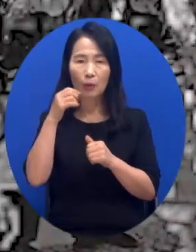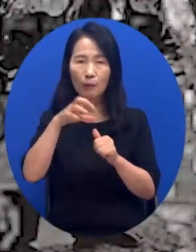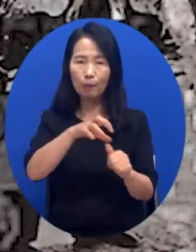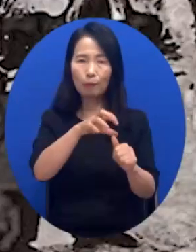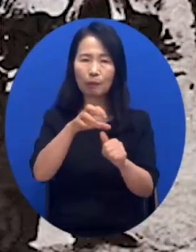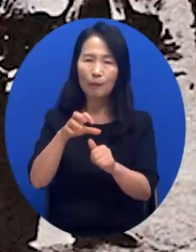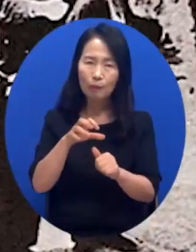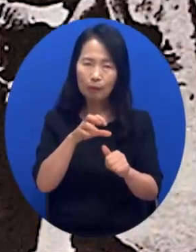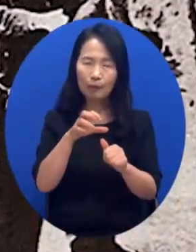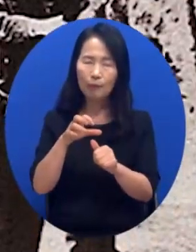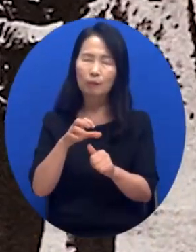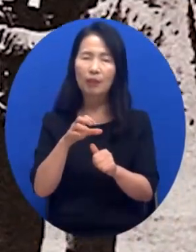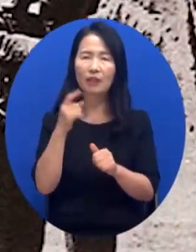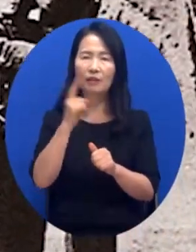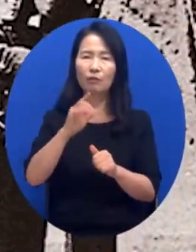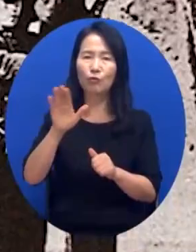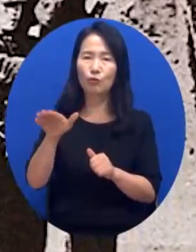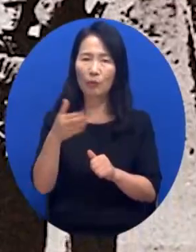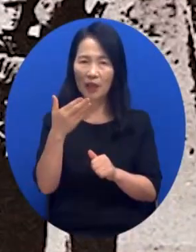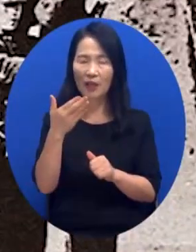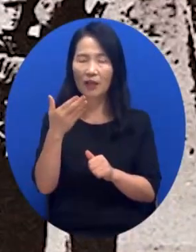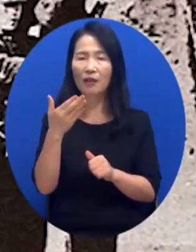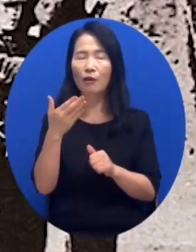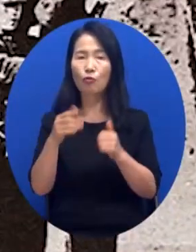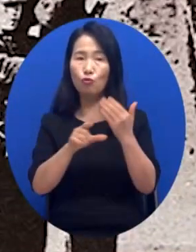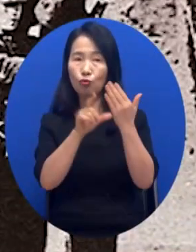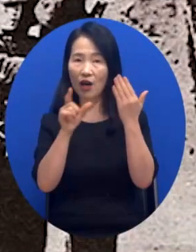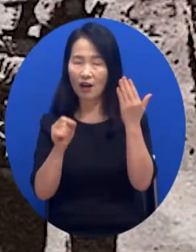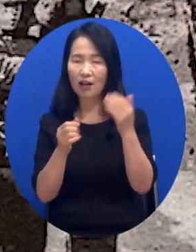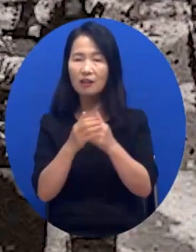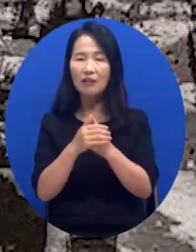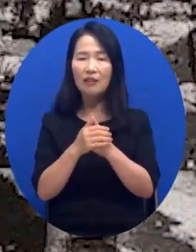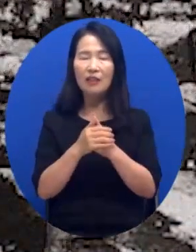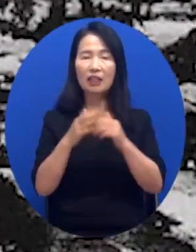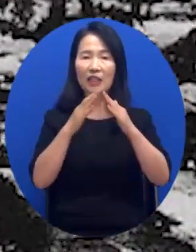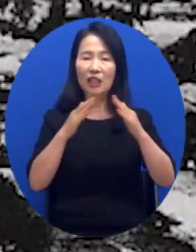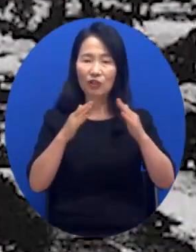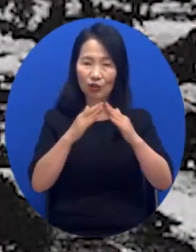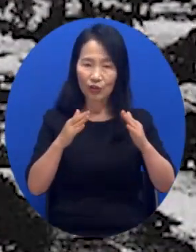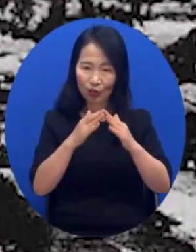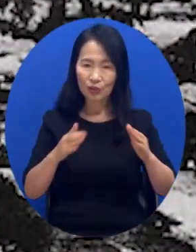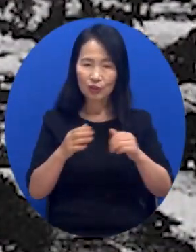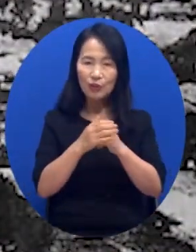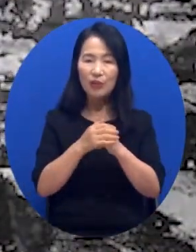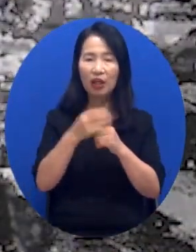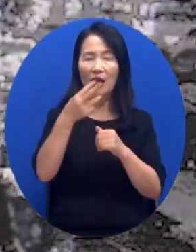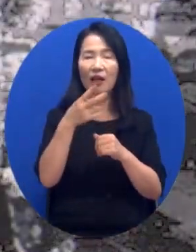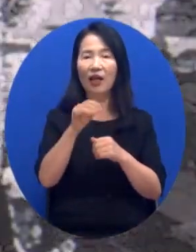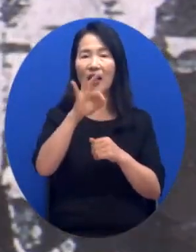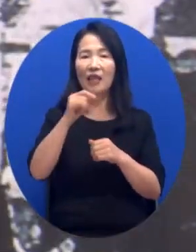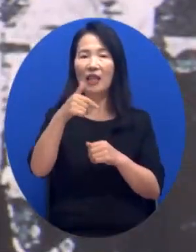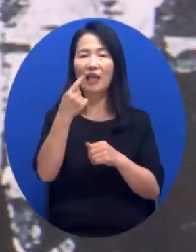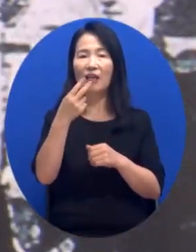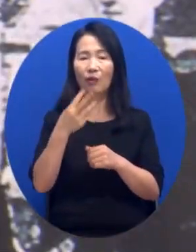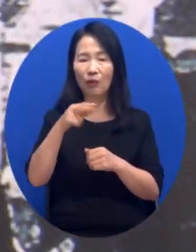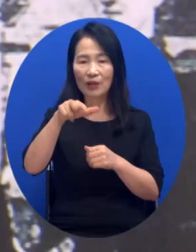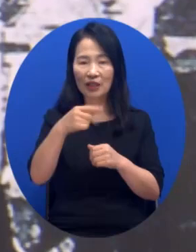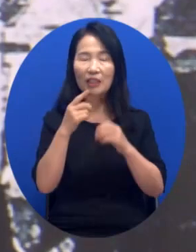정책이 강행되던 1900년 9월, 전주 서문박 다가산 정상에 있던 레이놀드 선교사